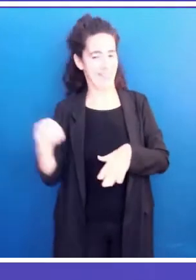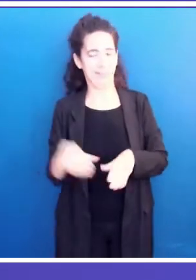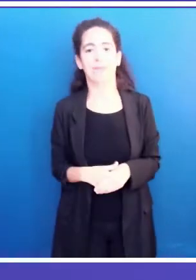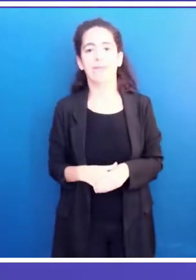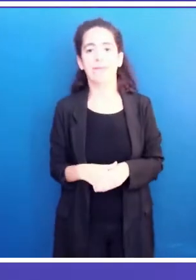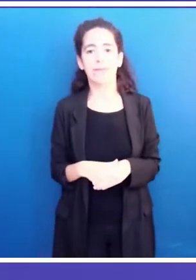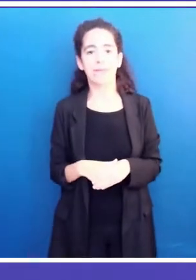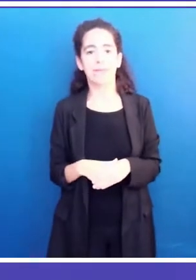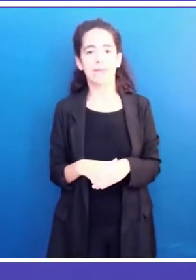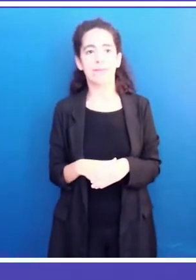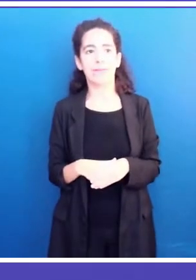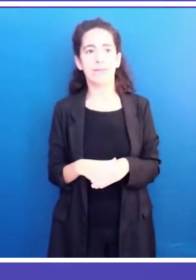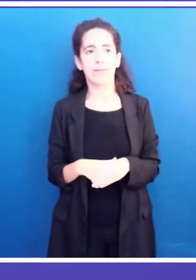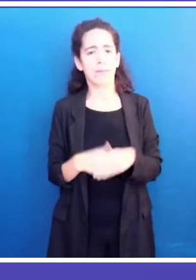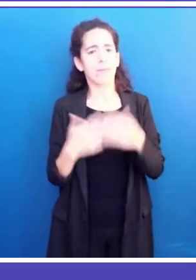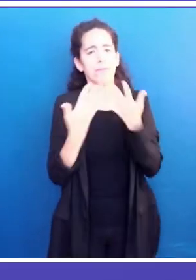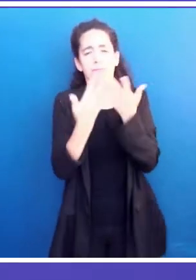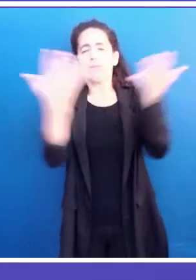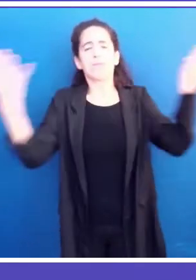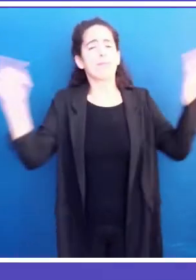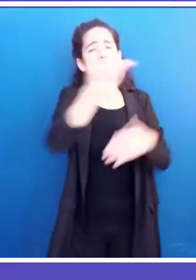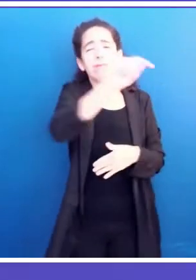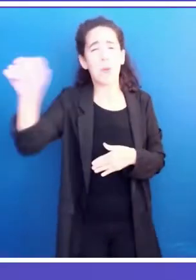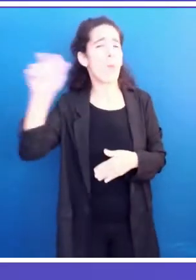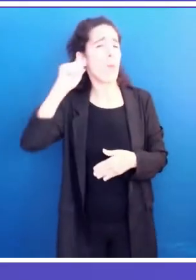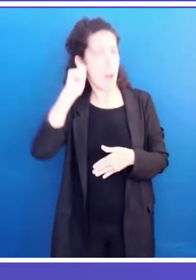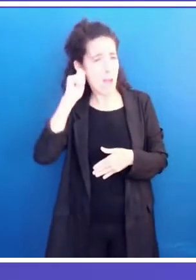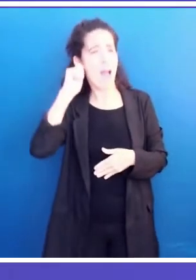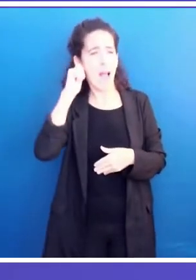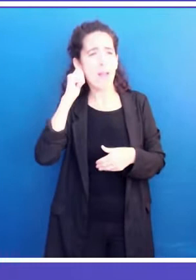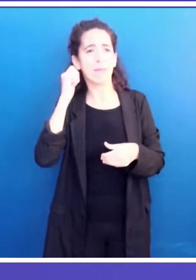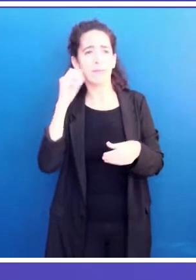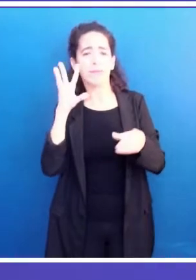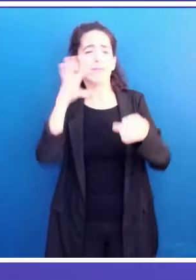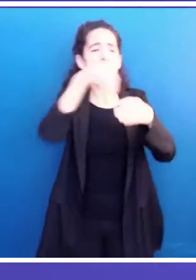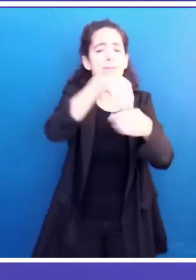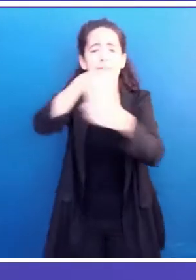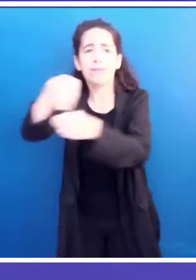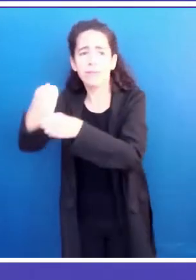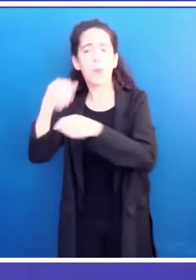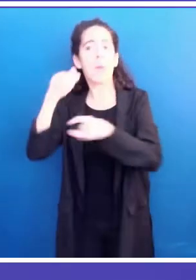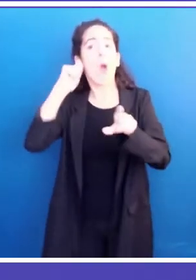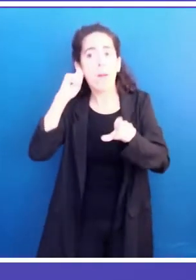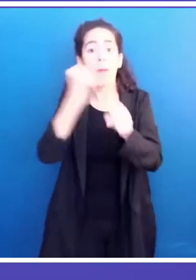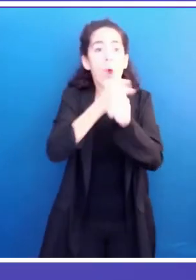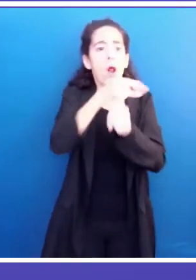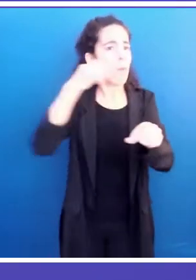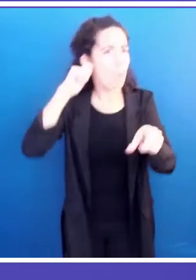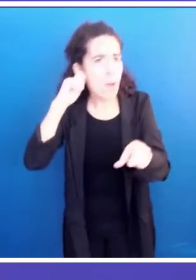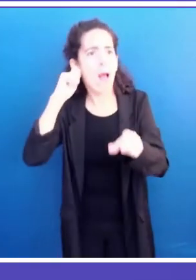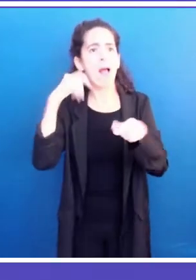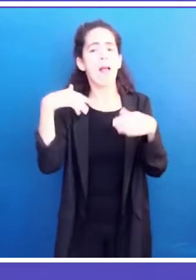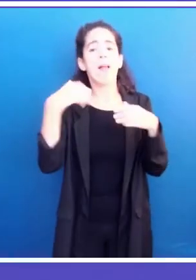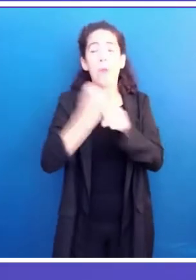وبالتالي في مقدمة وصدارة مواجهة كورونا النساء تشغلنا الصدارة